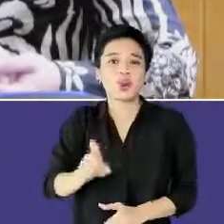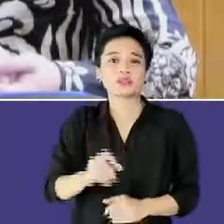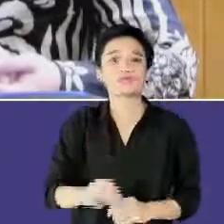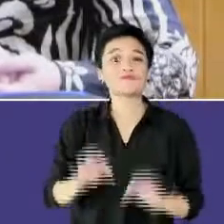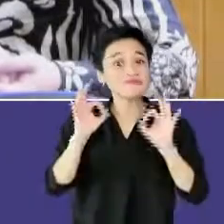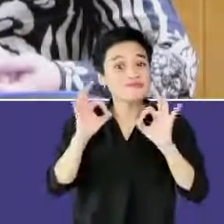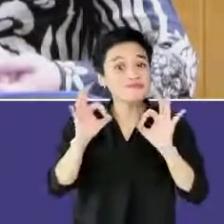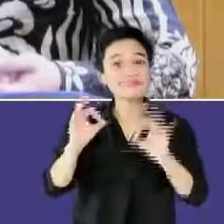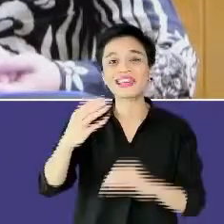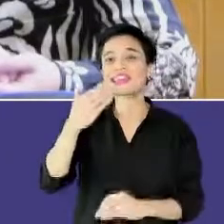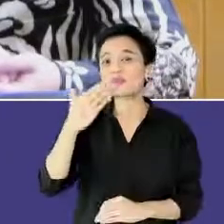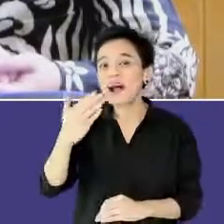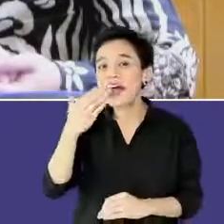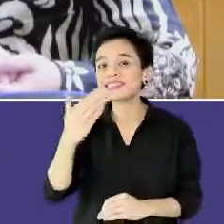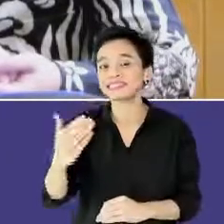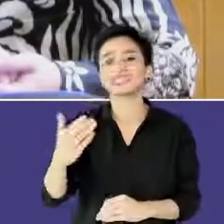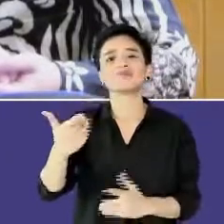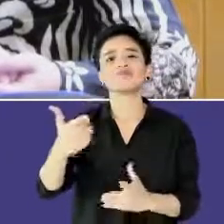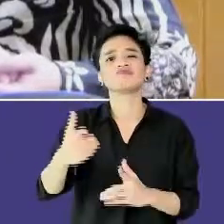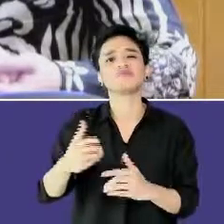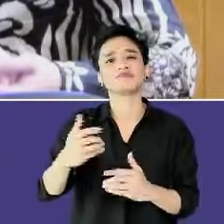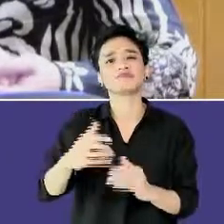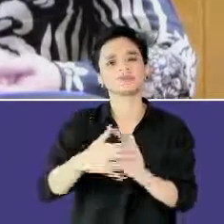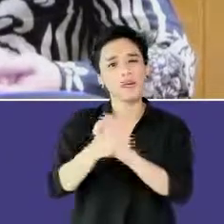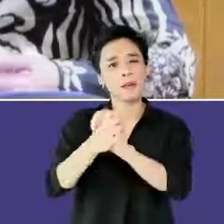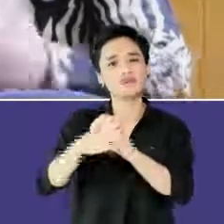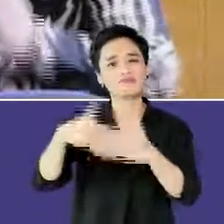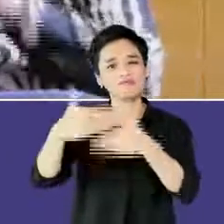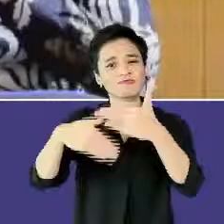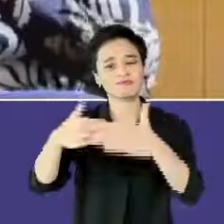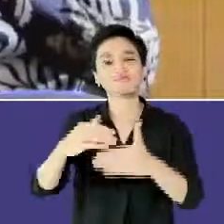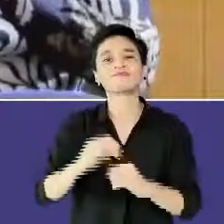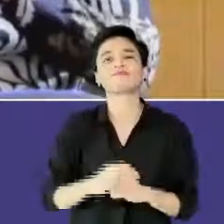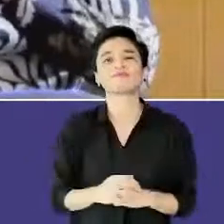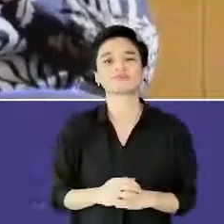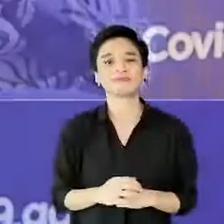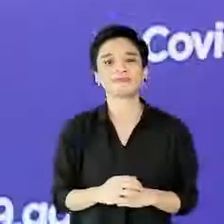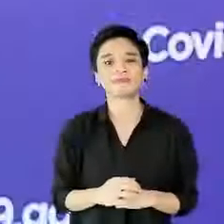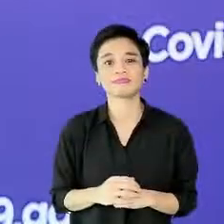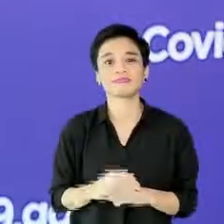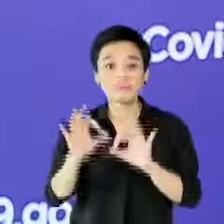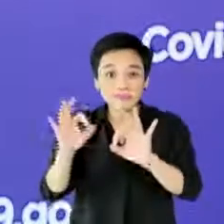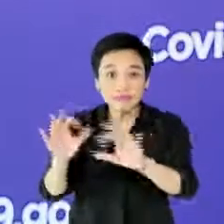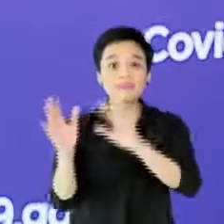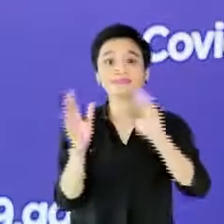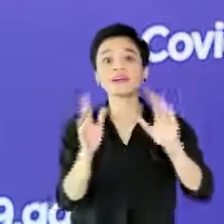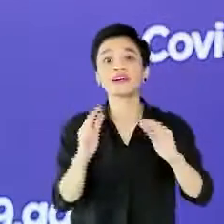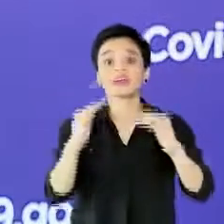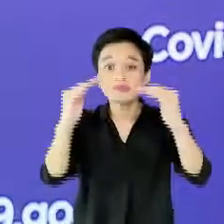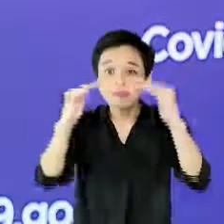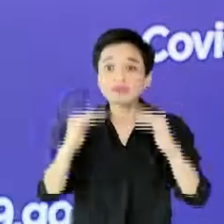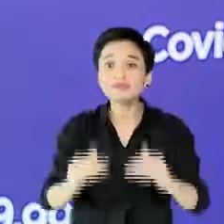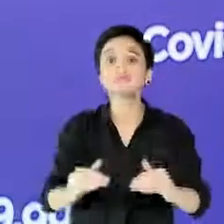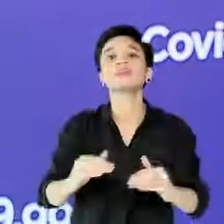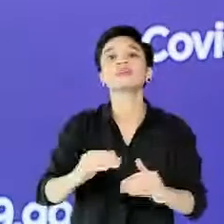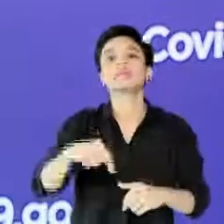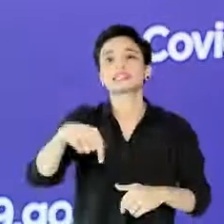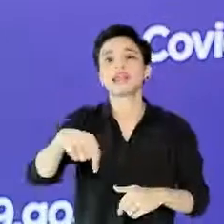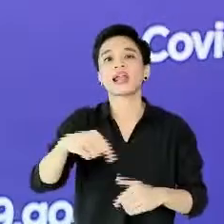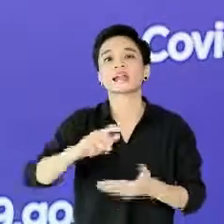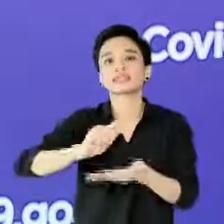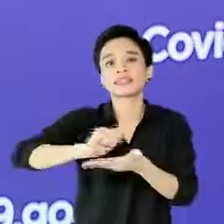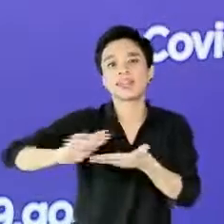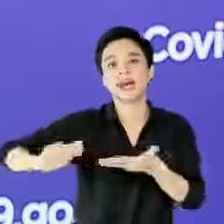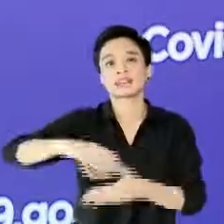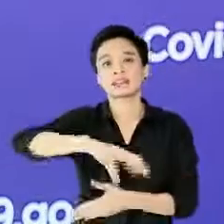sekali lagi Mas Emil atas waktunya Selamat bertugas kembali Makasih ya selanjutnya kita ke Jawa Tengah dengan stek dapa